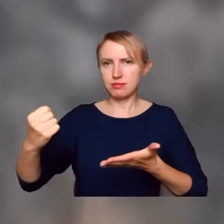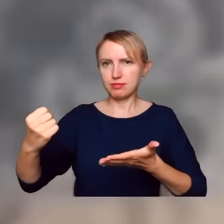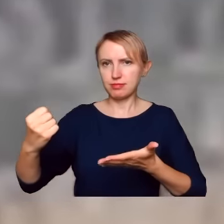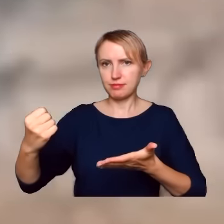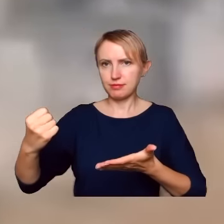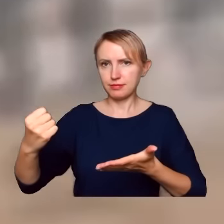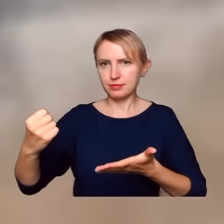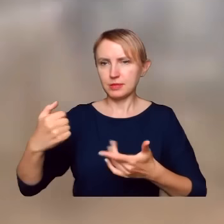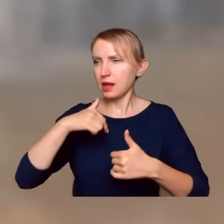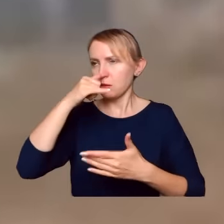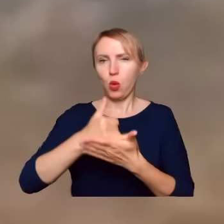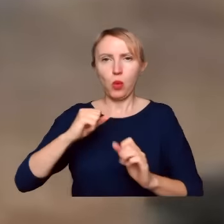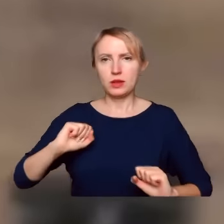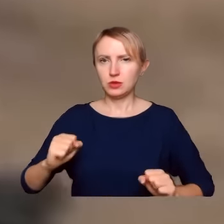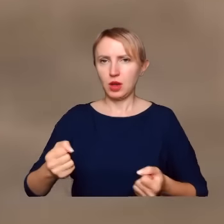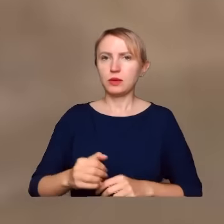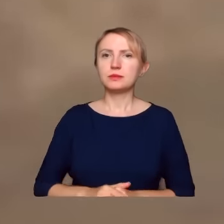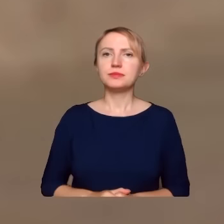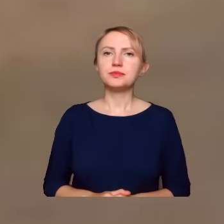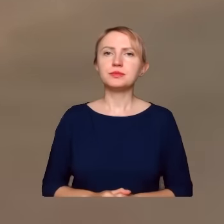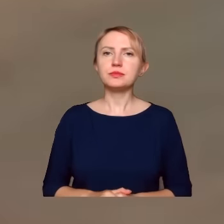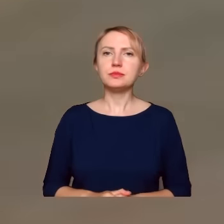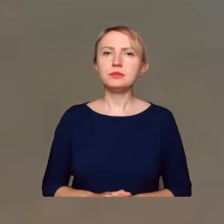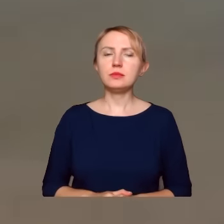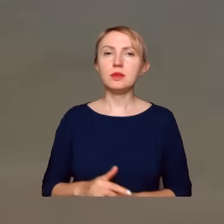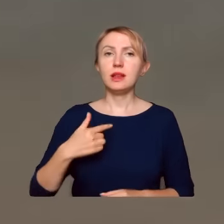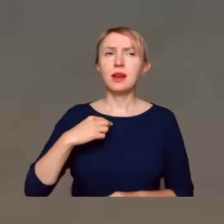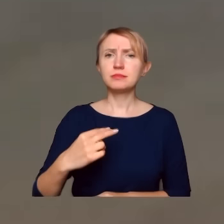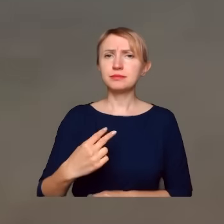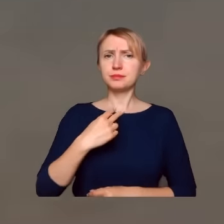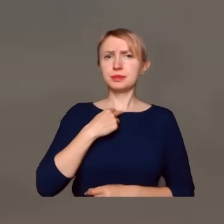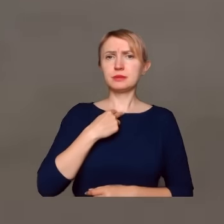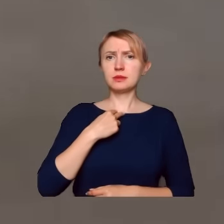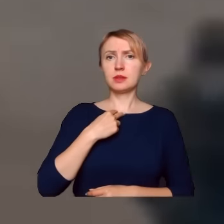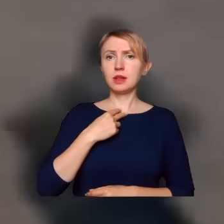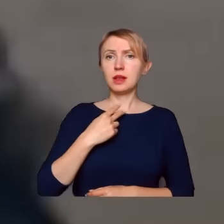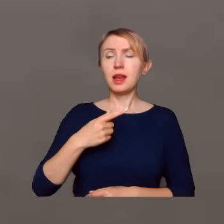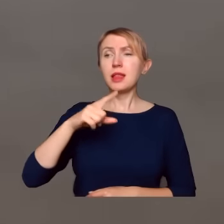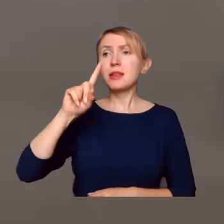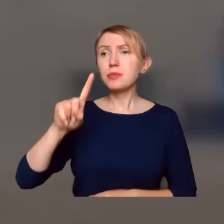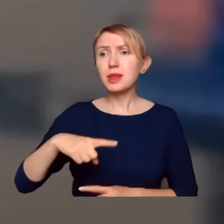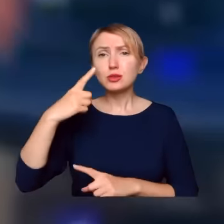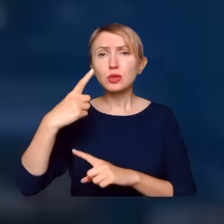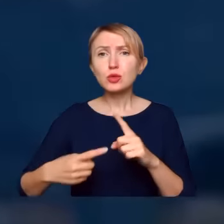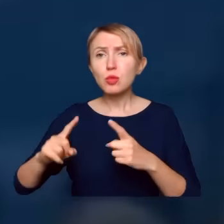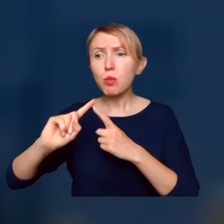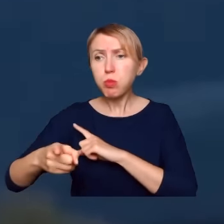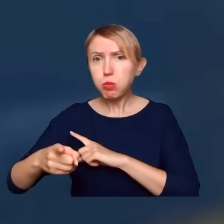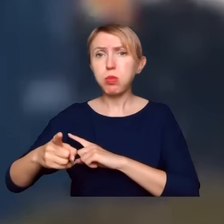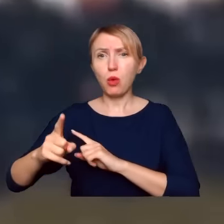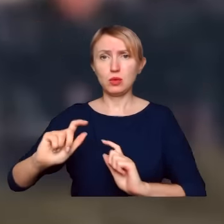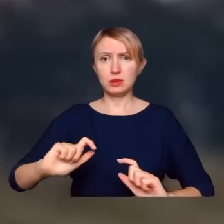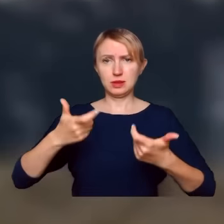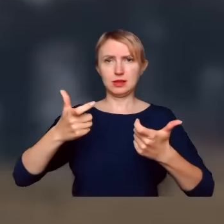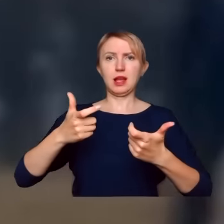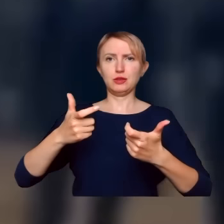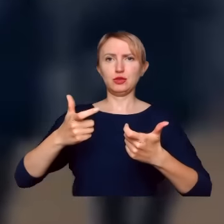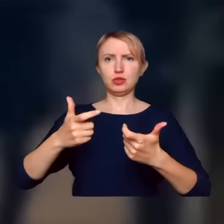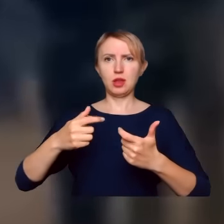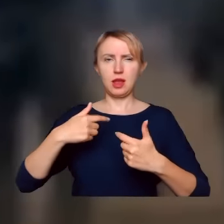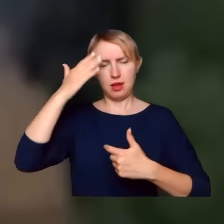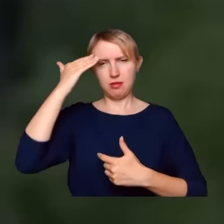i postawiono pod przysłowiową ścianą, informując półtora miesiąca o zdarzenia, zaistnienia